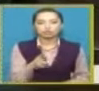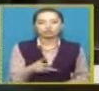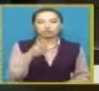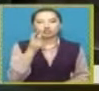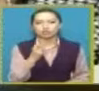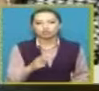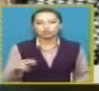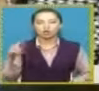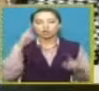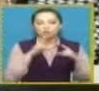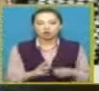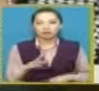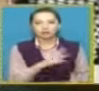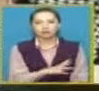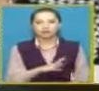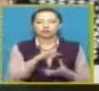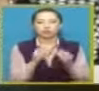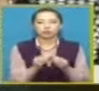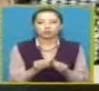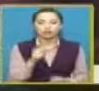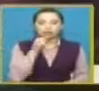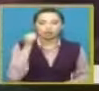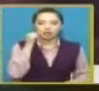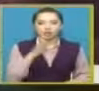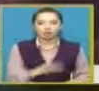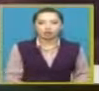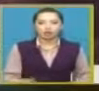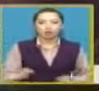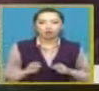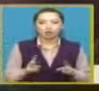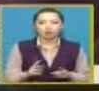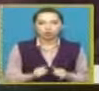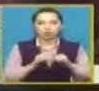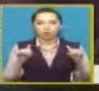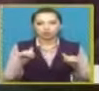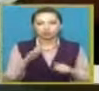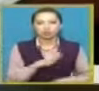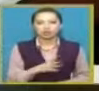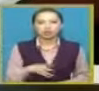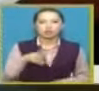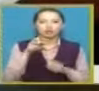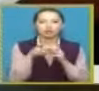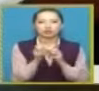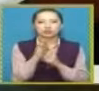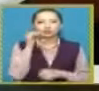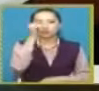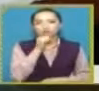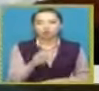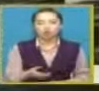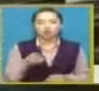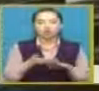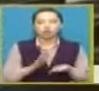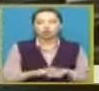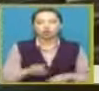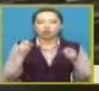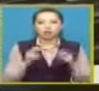азаматтар өзара бітімгершілікке келген. Дегенмен өткен жылы қылмыс жасағандардың саны артқан. 2014 жылы аса ауыр қылмыс істеген 100 азамат